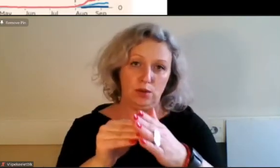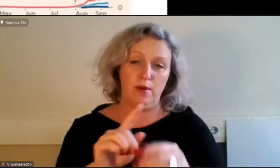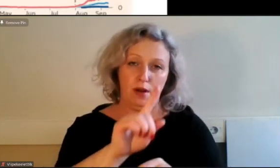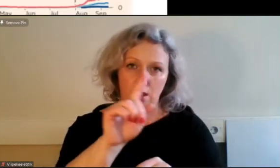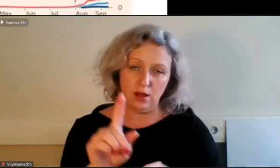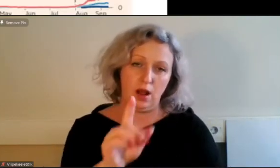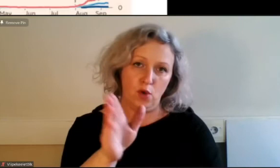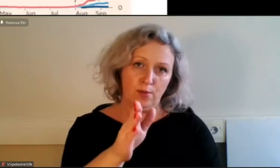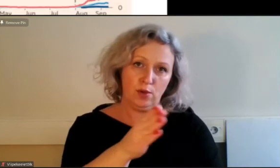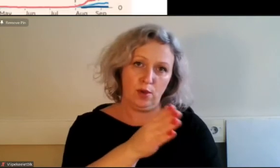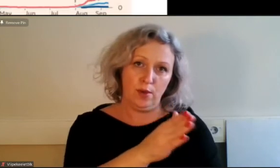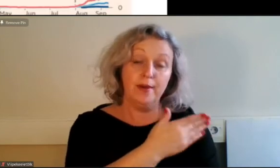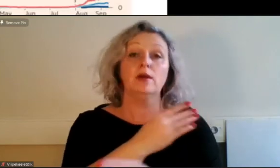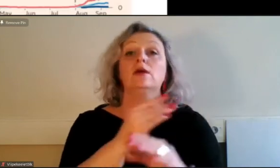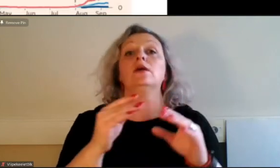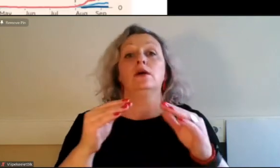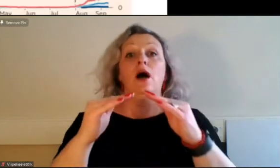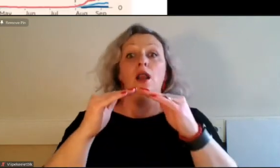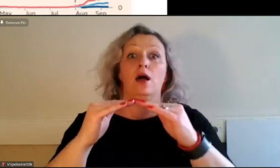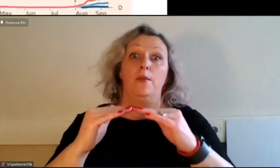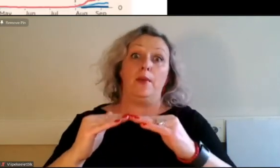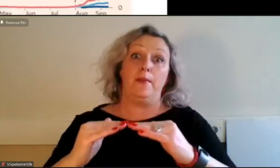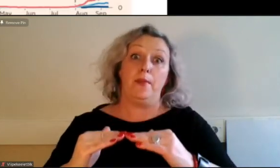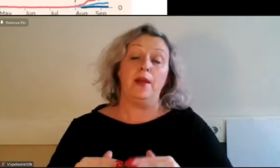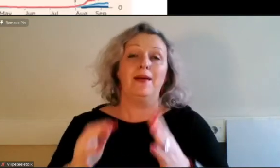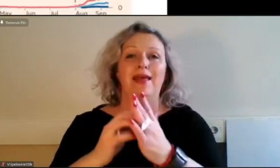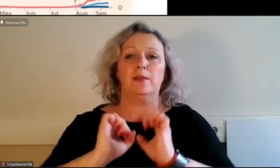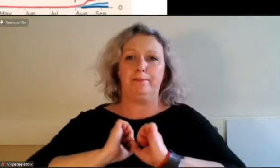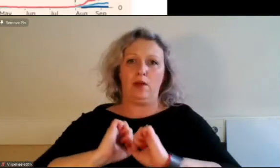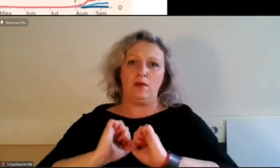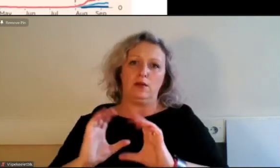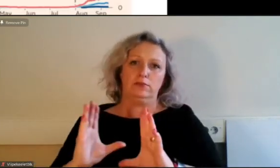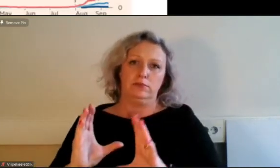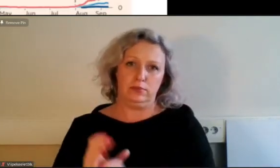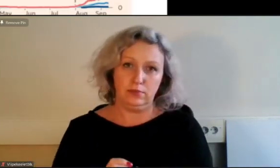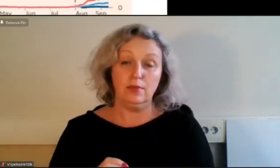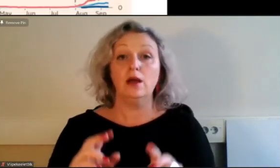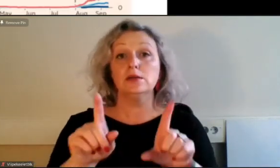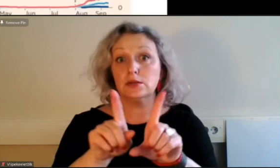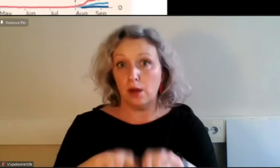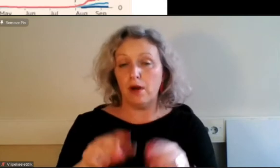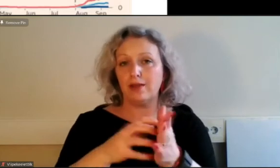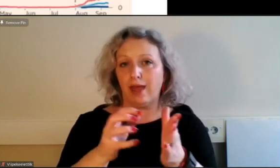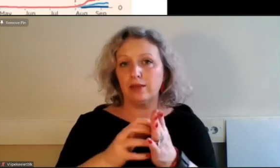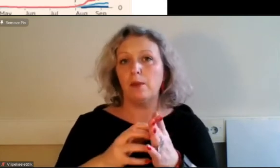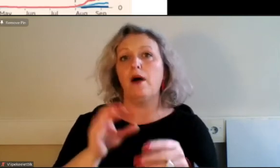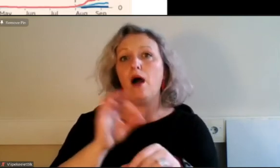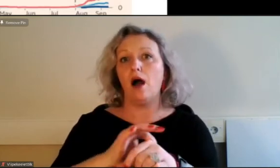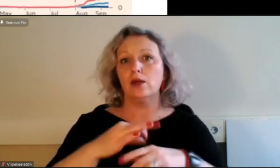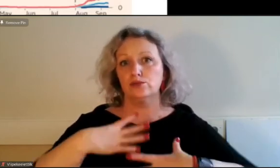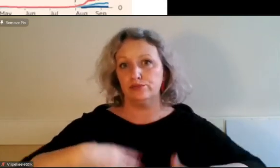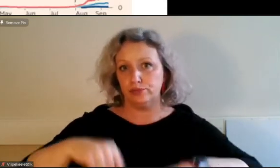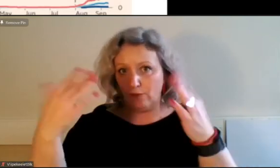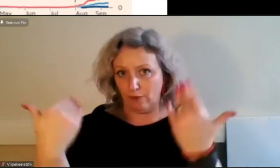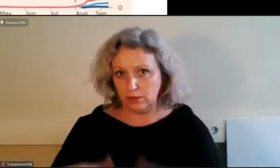kiiresti nakatumine on vähenenud. Rasked haiglaravi vajavad juhud domineerivalt vaktsineerimata inimeste